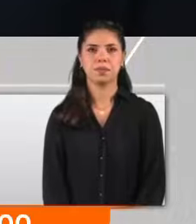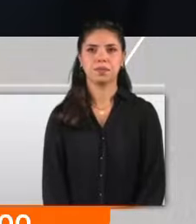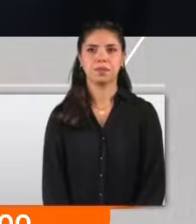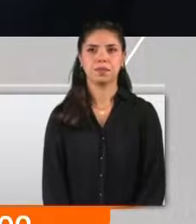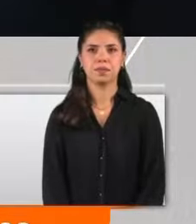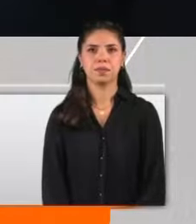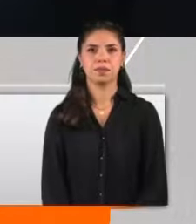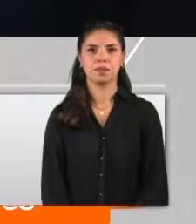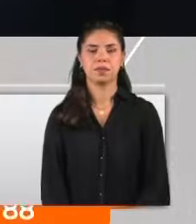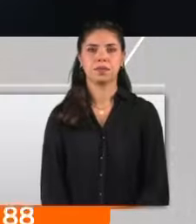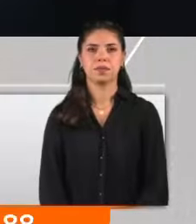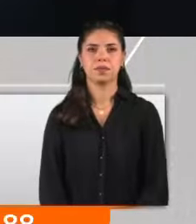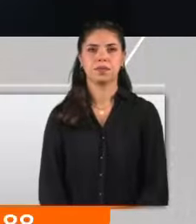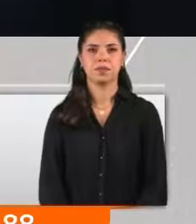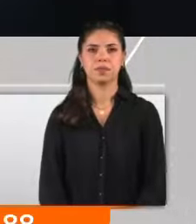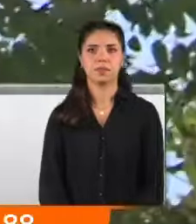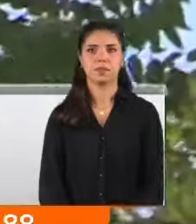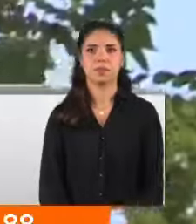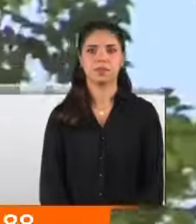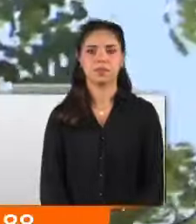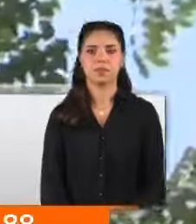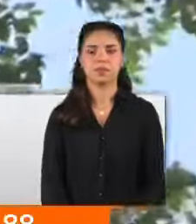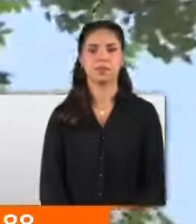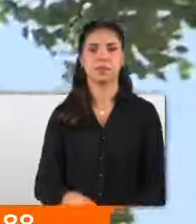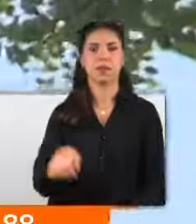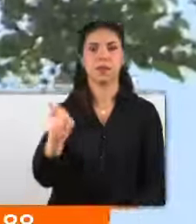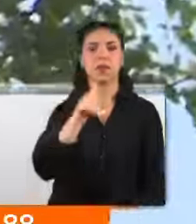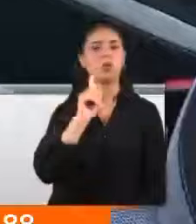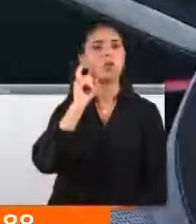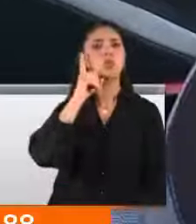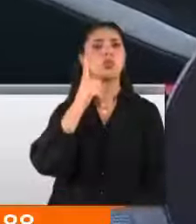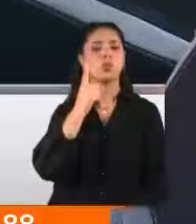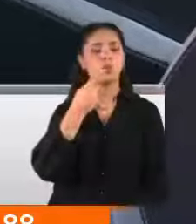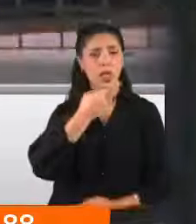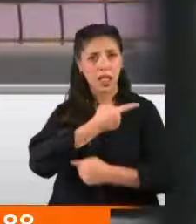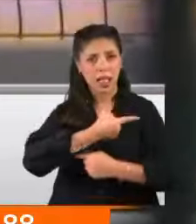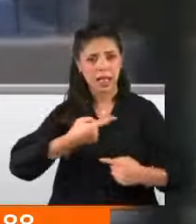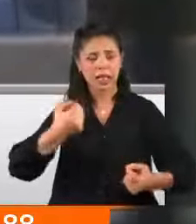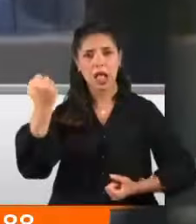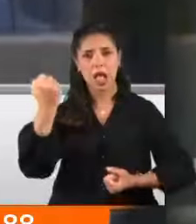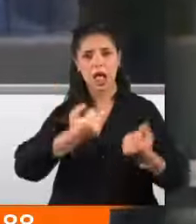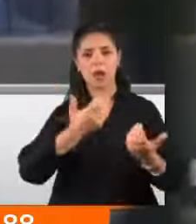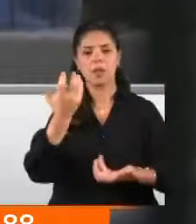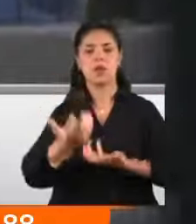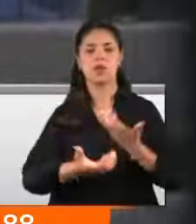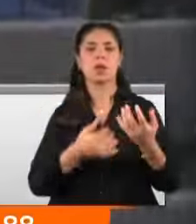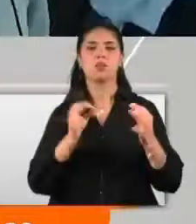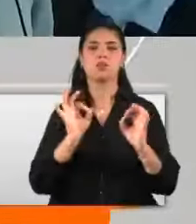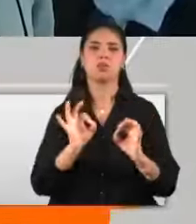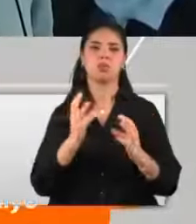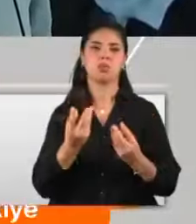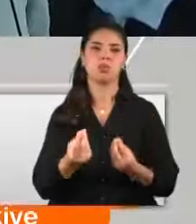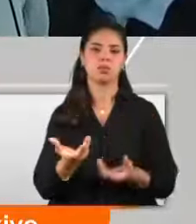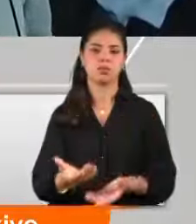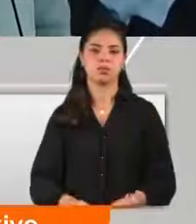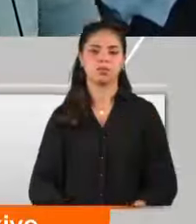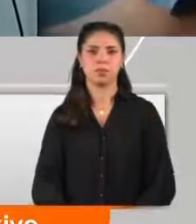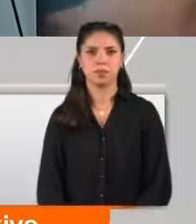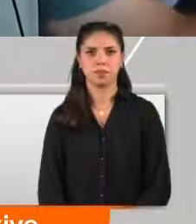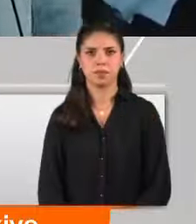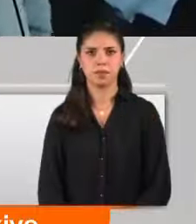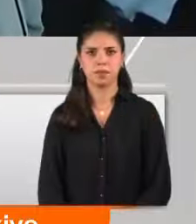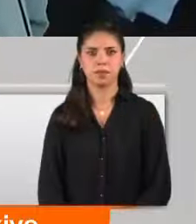noktaya topladığında yangınlara sebebiyet verebiliyor. O akla gelmeyecek büyük ihmal arabaları alev kapanına çeviriyor. Damacana